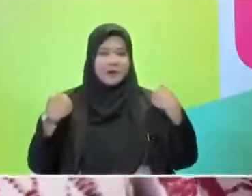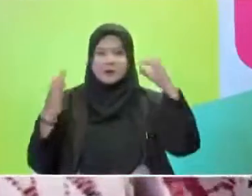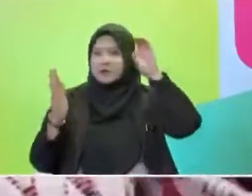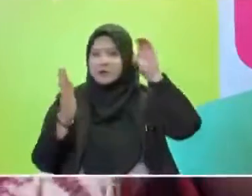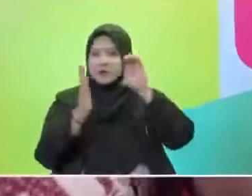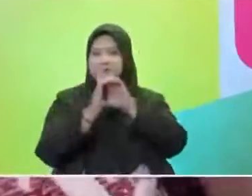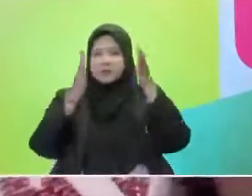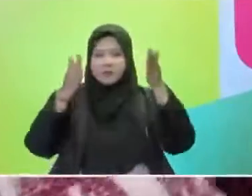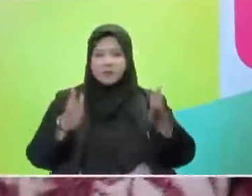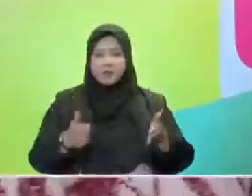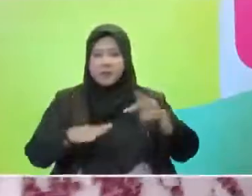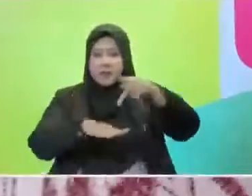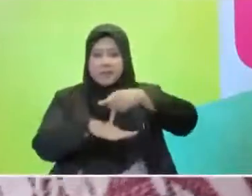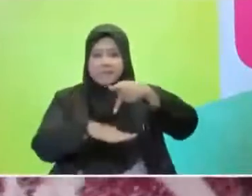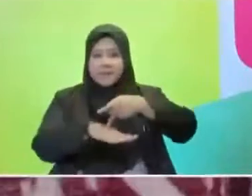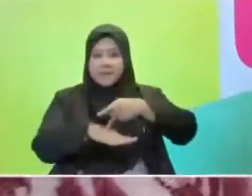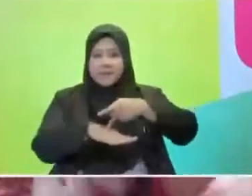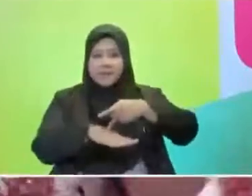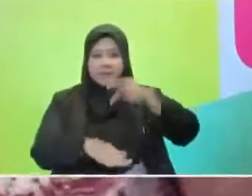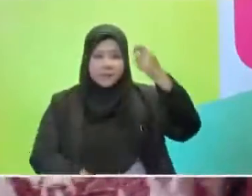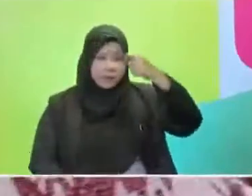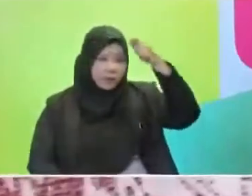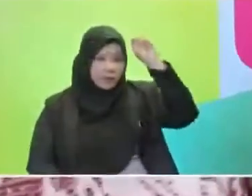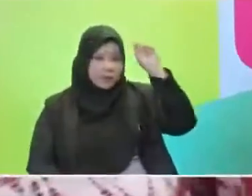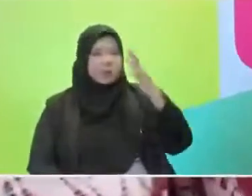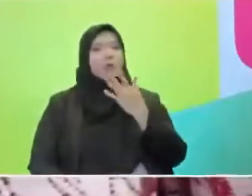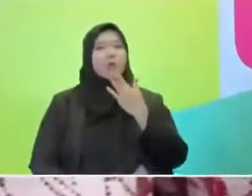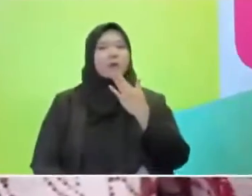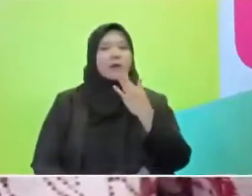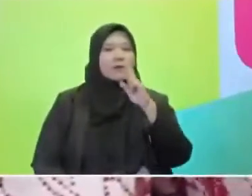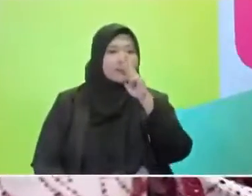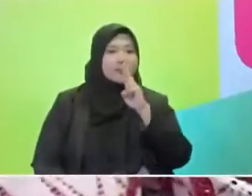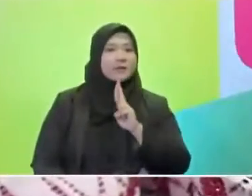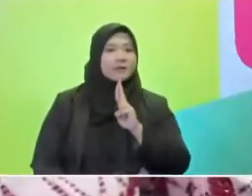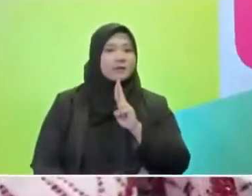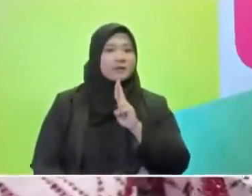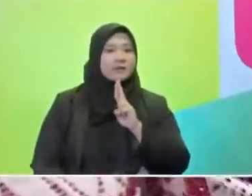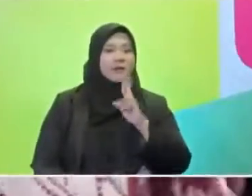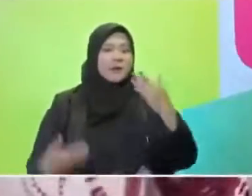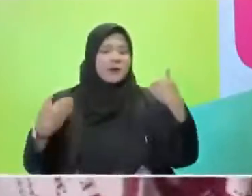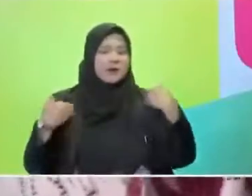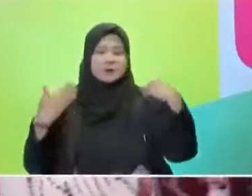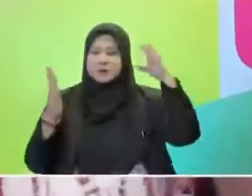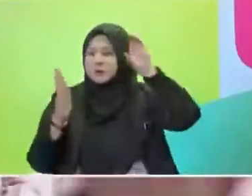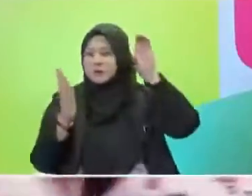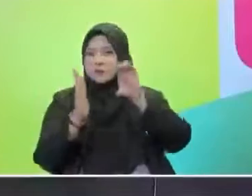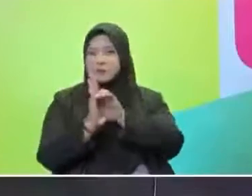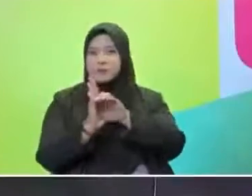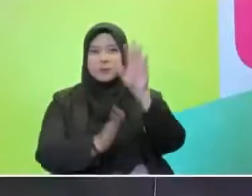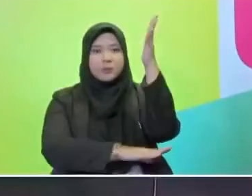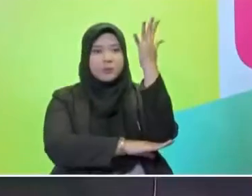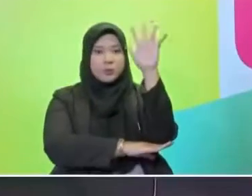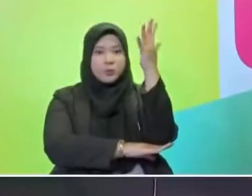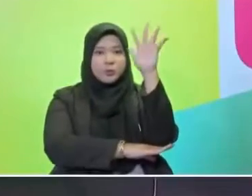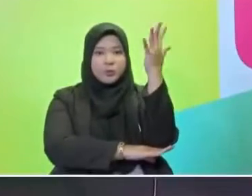cikgu. Betul lah tu. Betul, cikgu? Betul. Ini pokok apa, cikgu, yang mereka hias ni? Pokok Christmas. Pokok